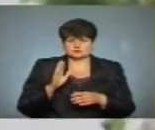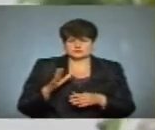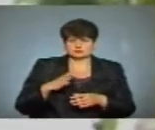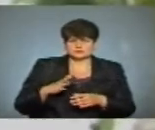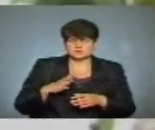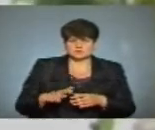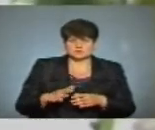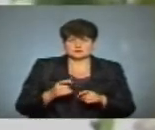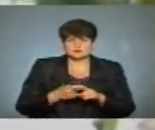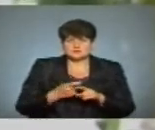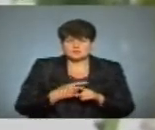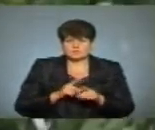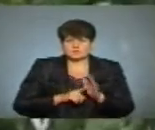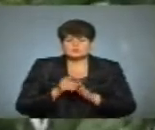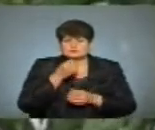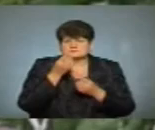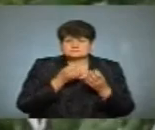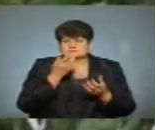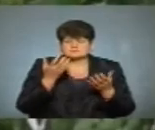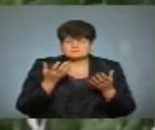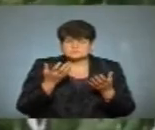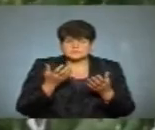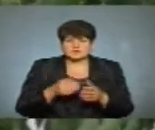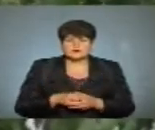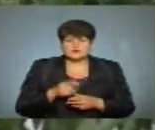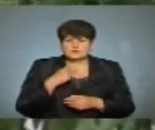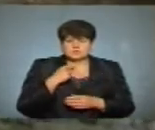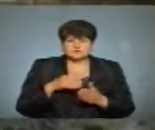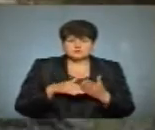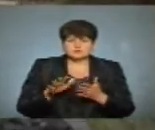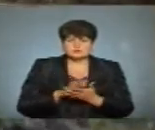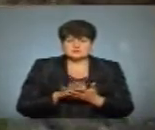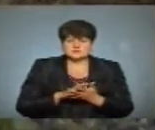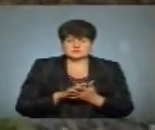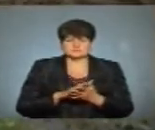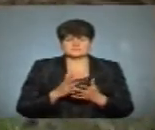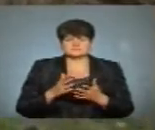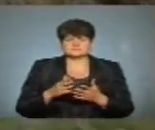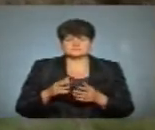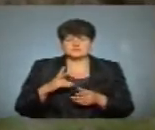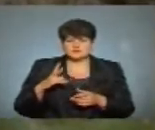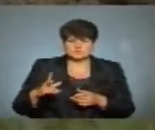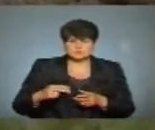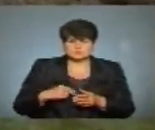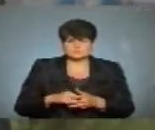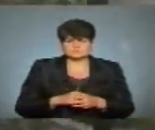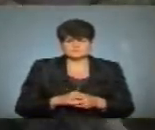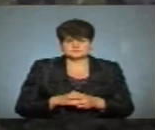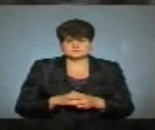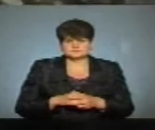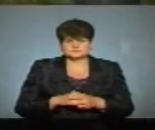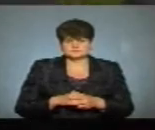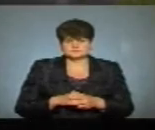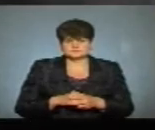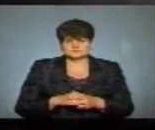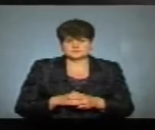чекати, бо вже барабулька почала цвісти. Валентина Вовчак каже, допомагала чистити подвір'я від намолу їй дочка Світлана Гой.